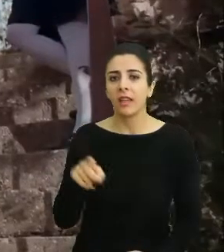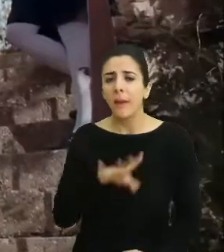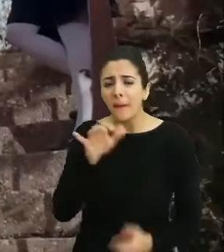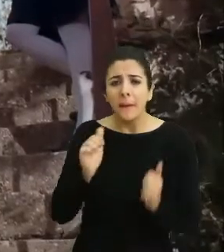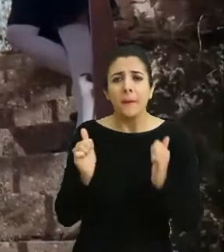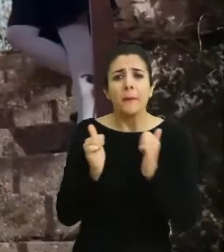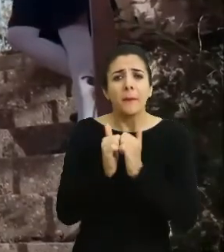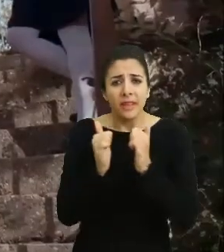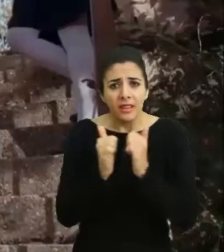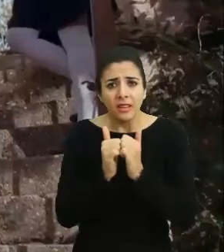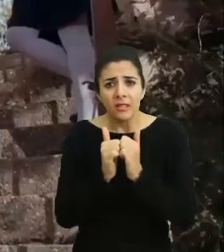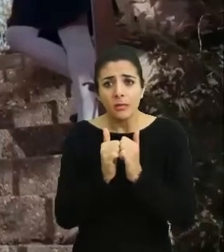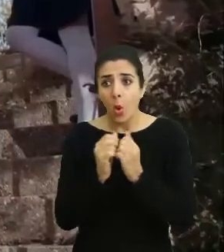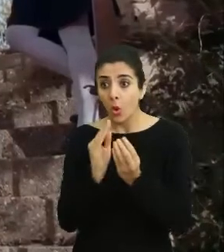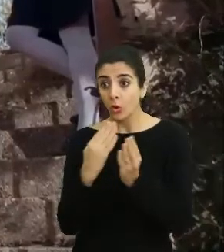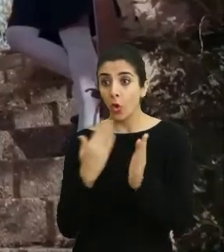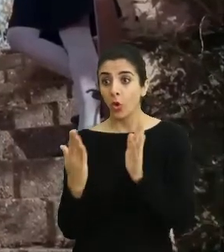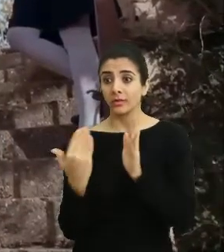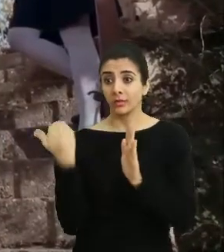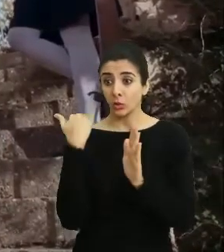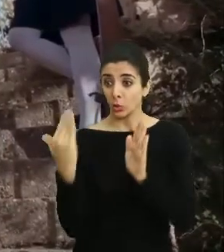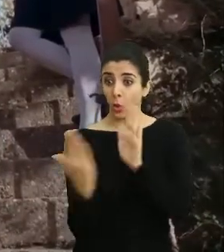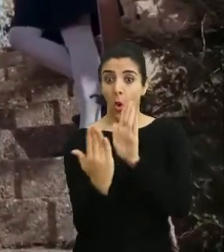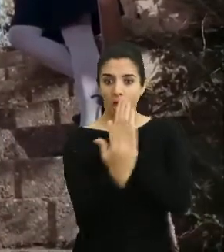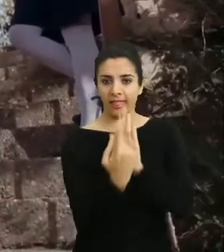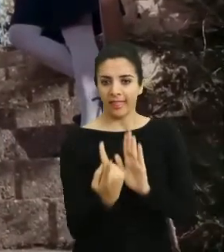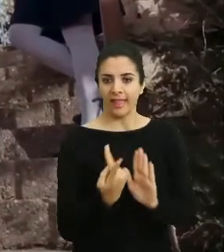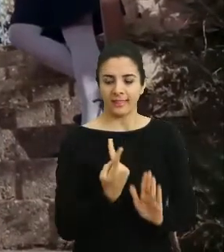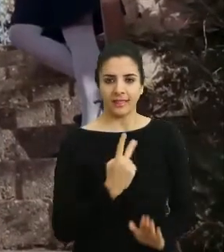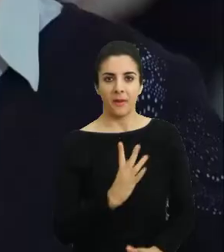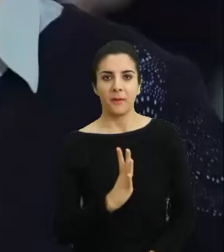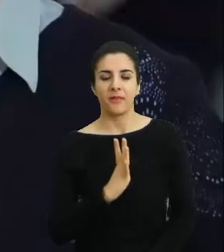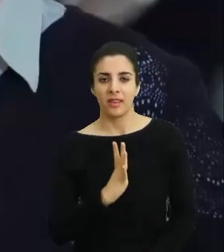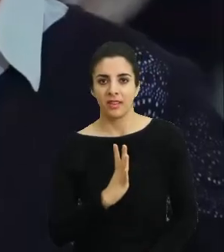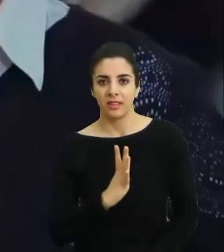Birbirine dönük sırt sen ve ben.